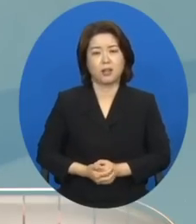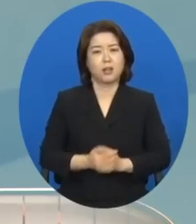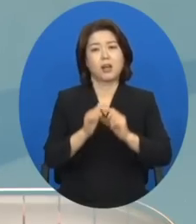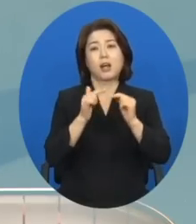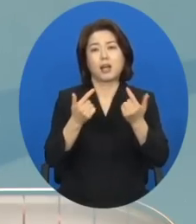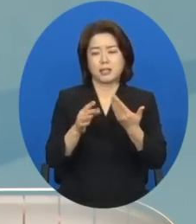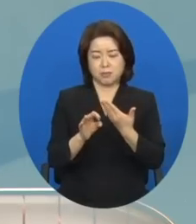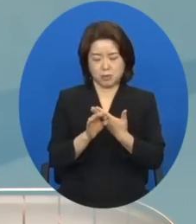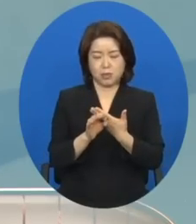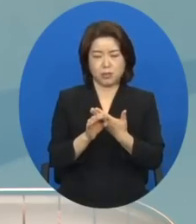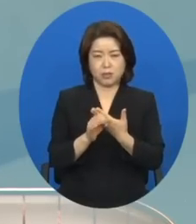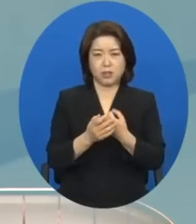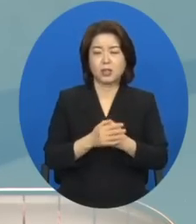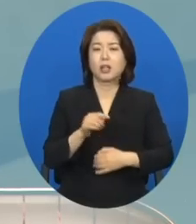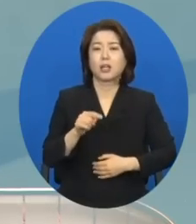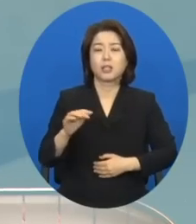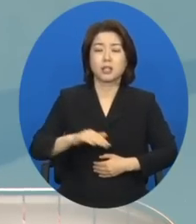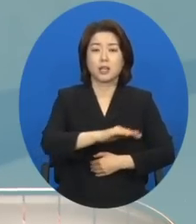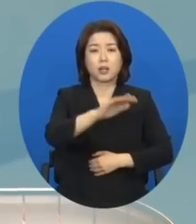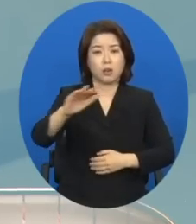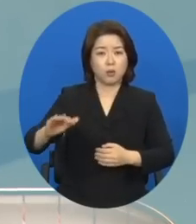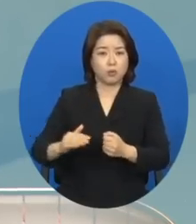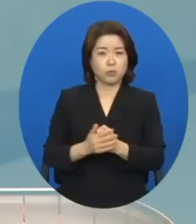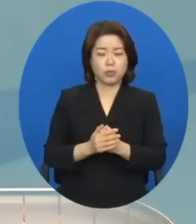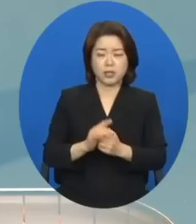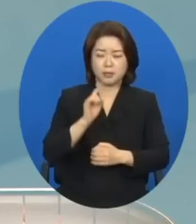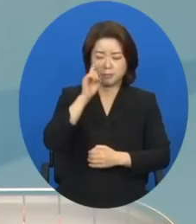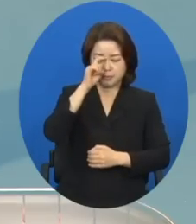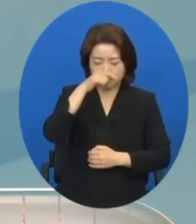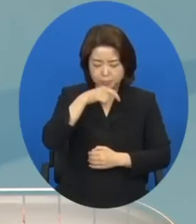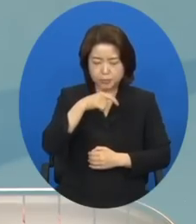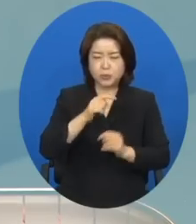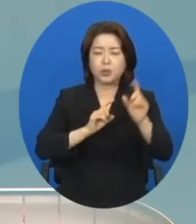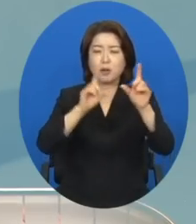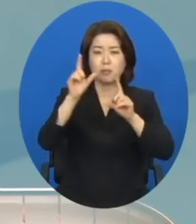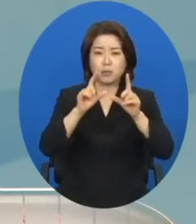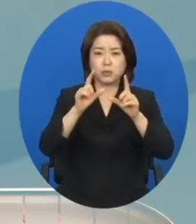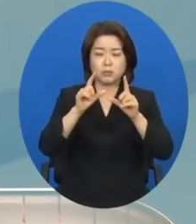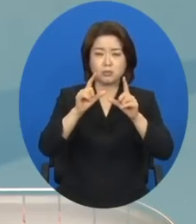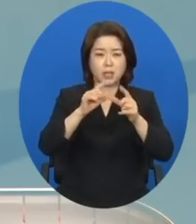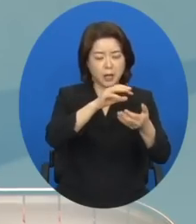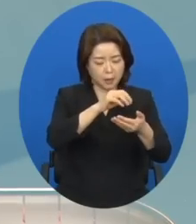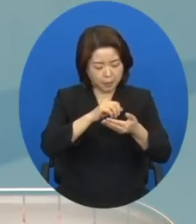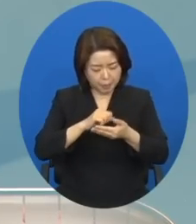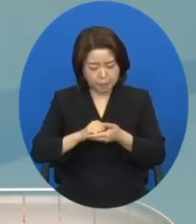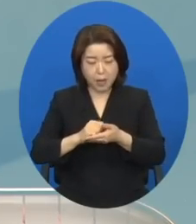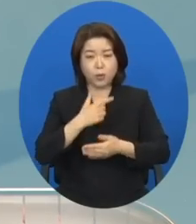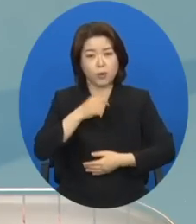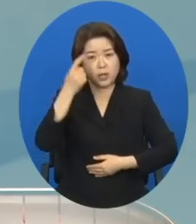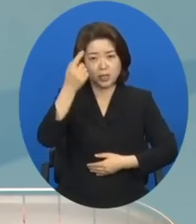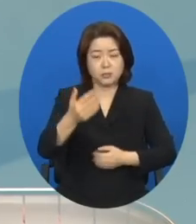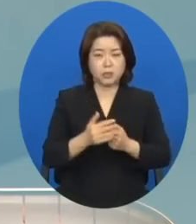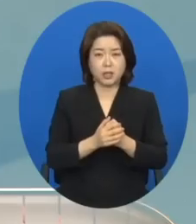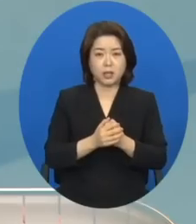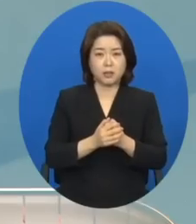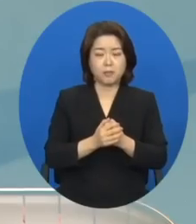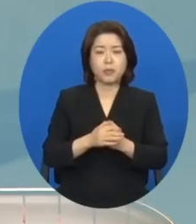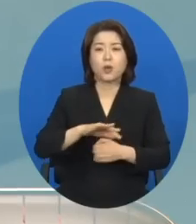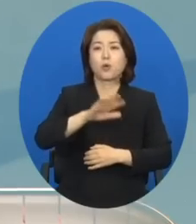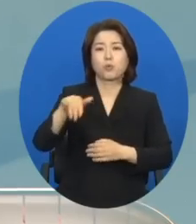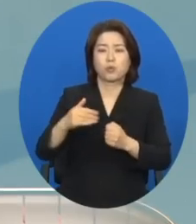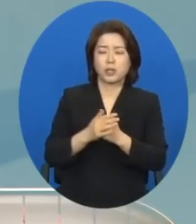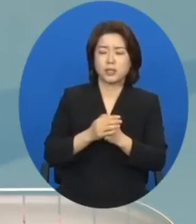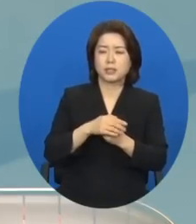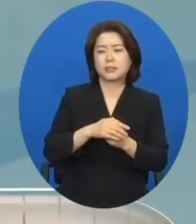아니면 이것이 우리의 허물입니다 하길 원하십니까? 저는 후자가 주님이 원하시는